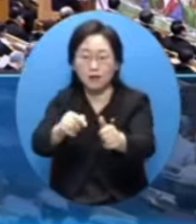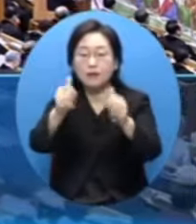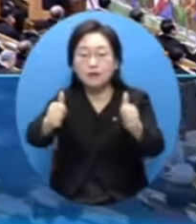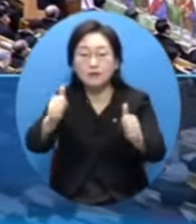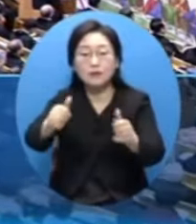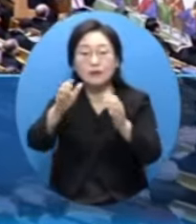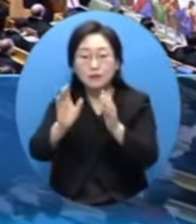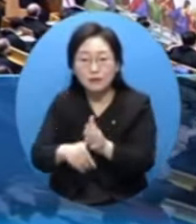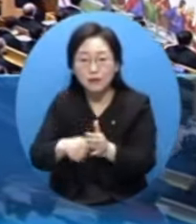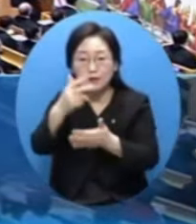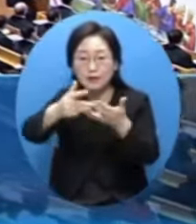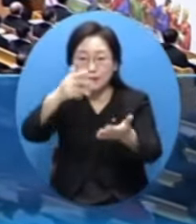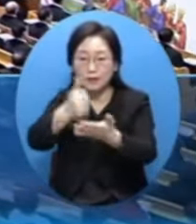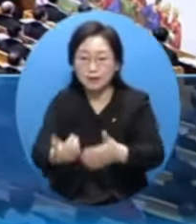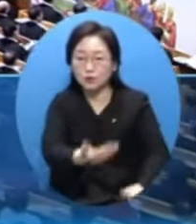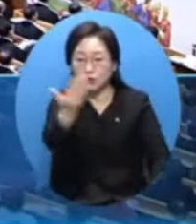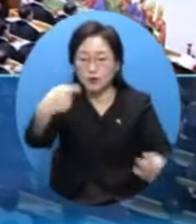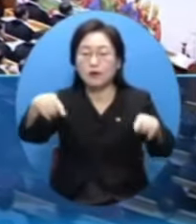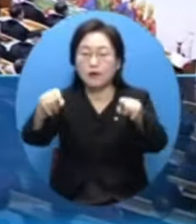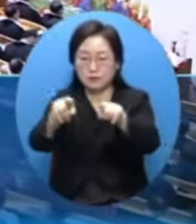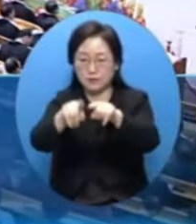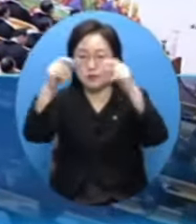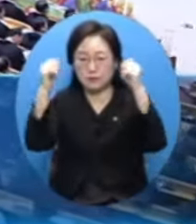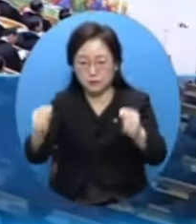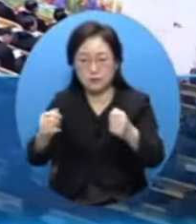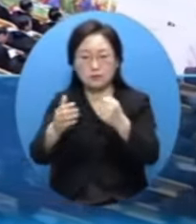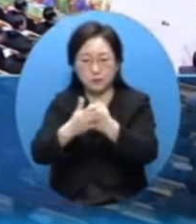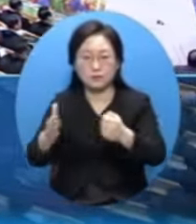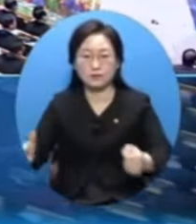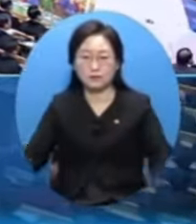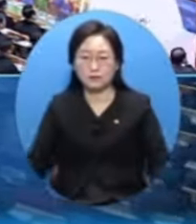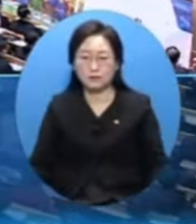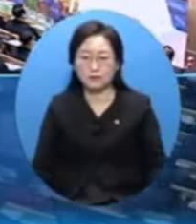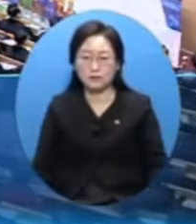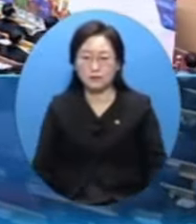때에 야훼께서 너희와 함께 하심이니라.